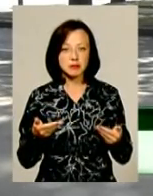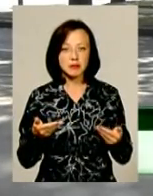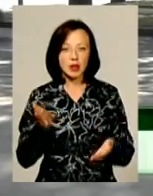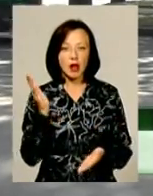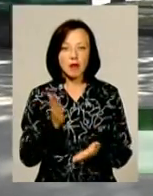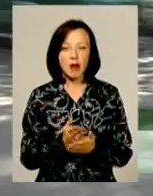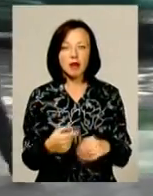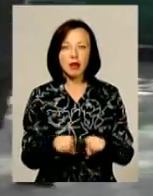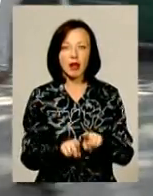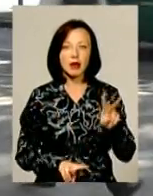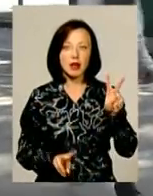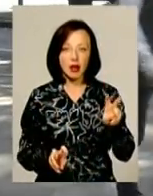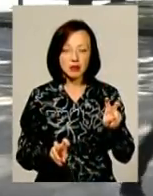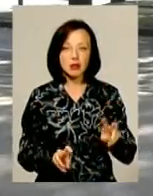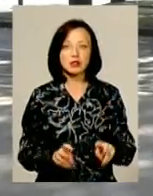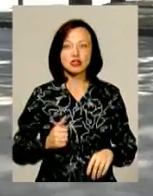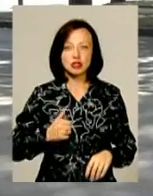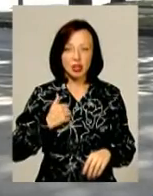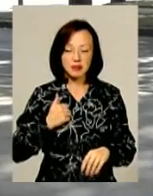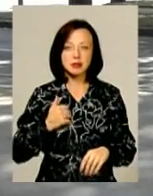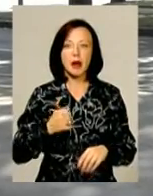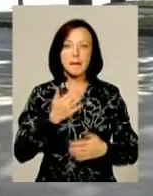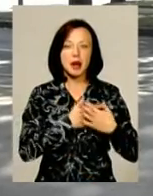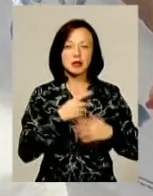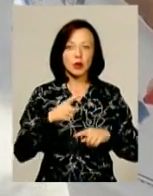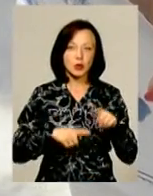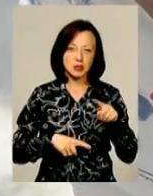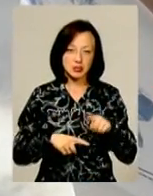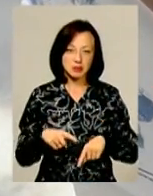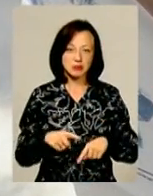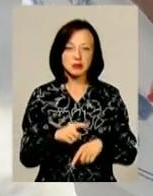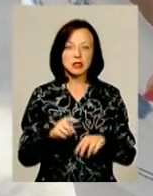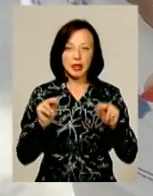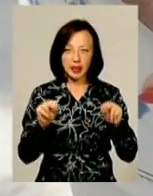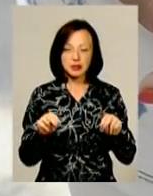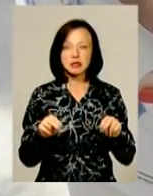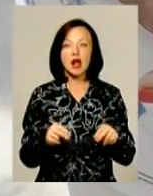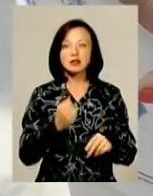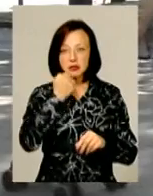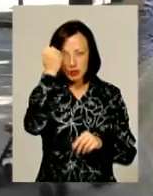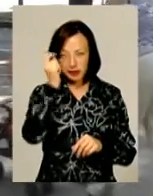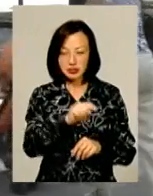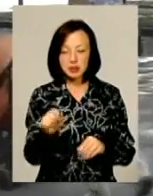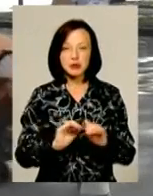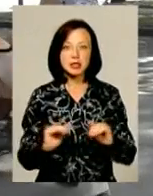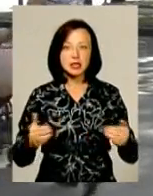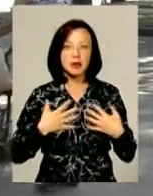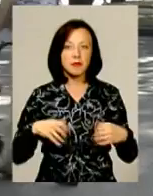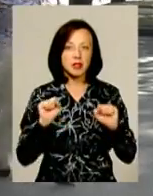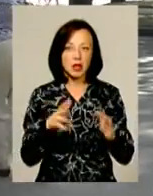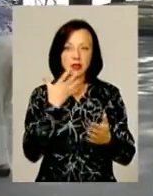маємо таке кредо нести, як честь, гідність, патріотизм. Завдячуючи тим дітям, які